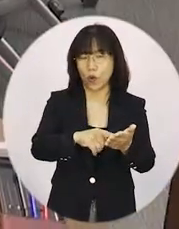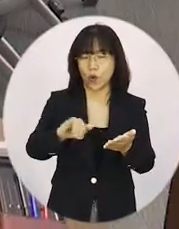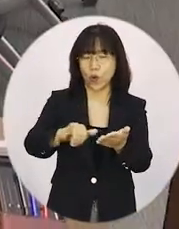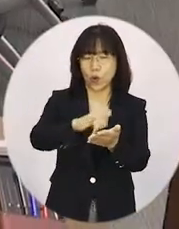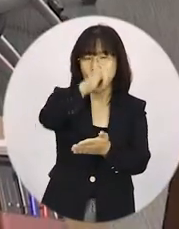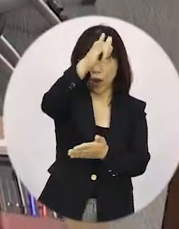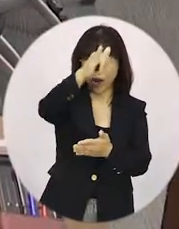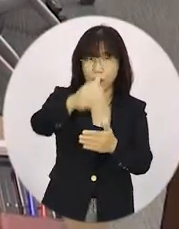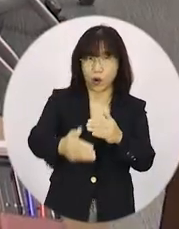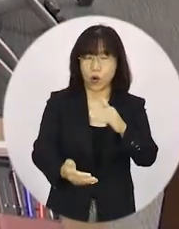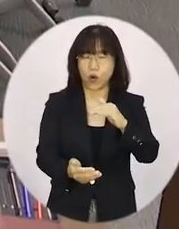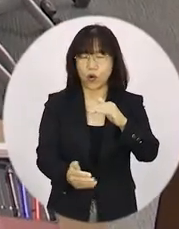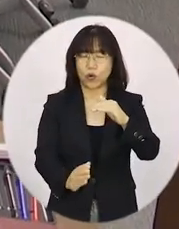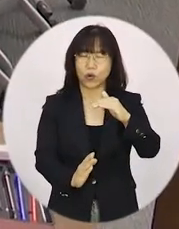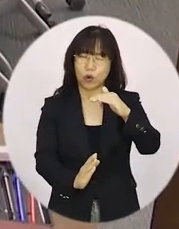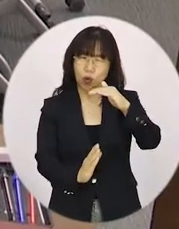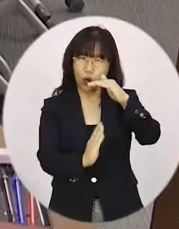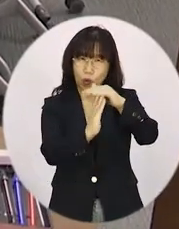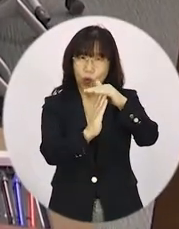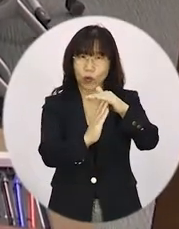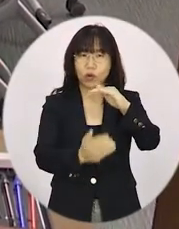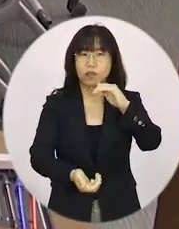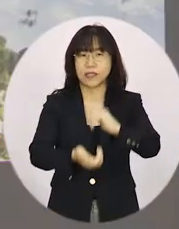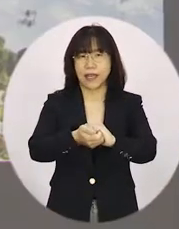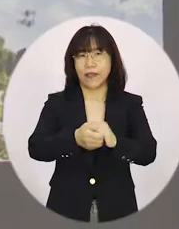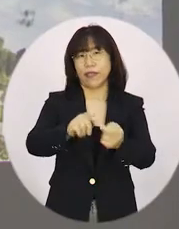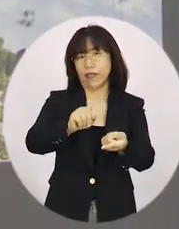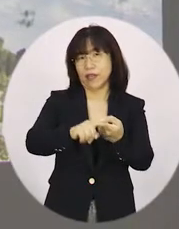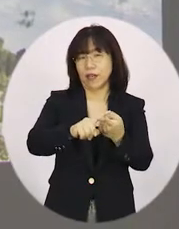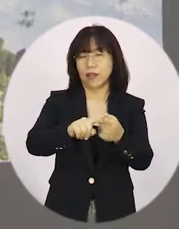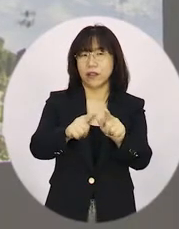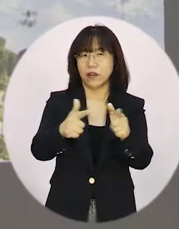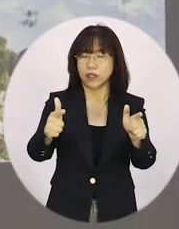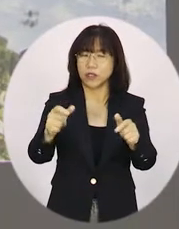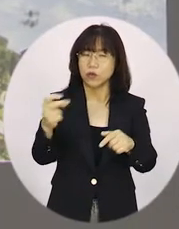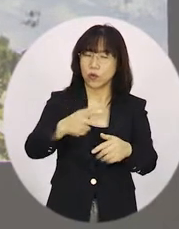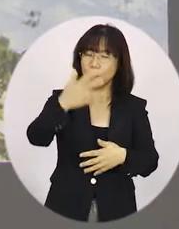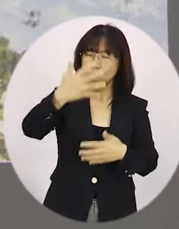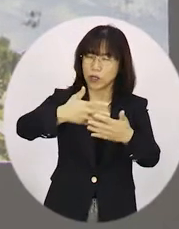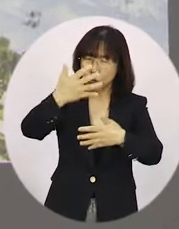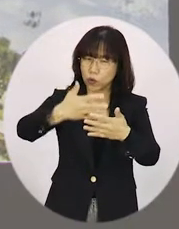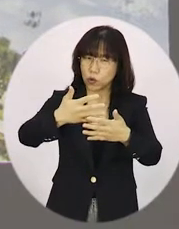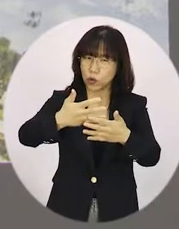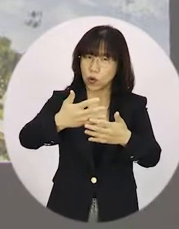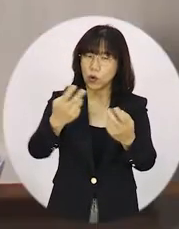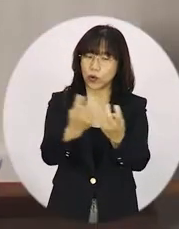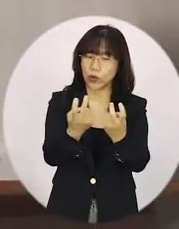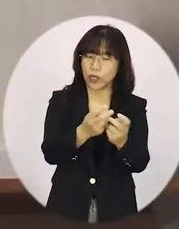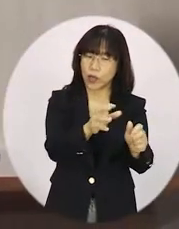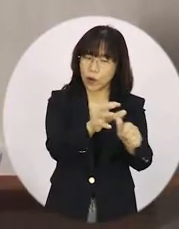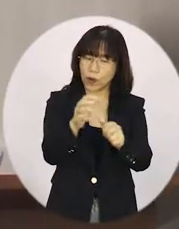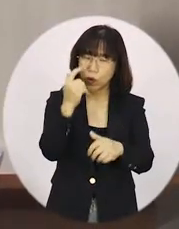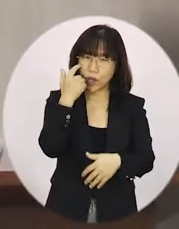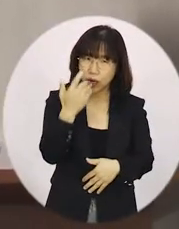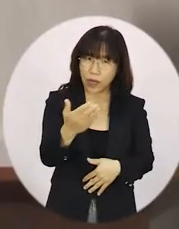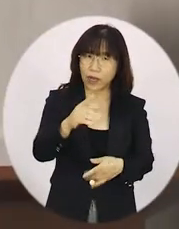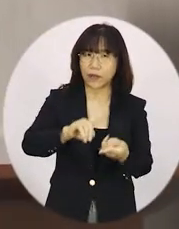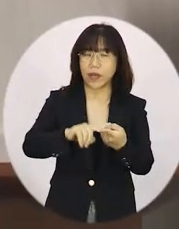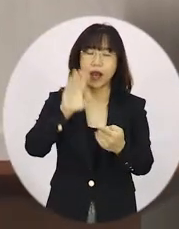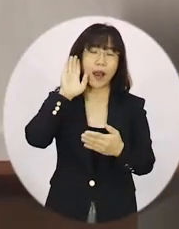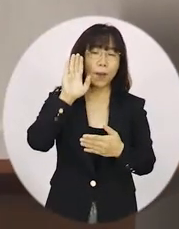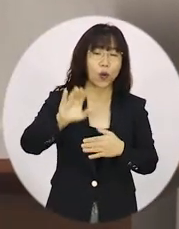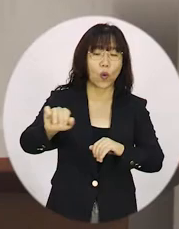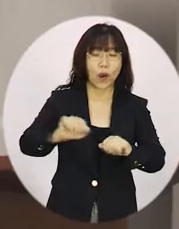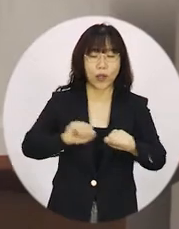공항 고도제한 완화에 대한 대정부 건의와 고도제한 완화 홍보 영상 제작 완료에 따른 활용 방안 등 향후